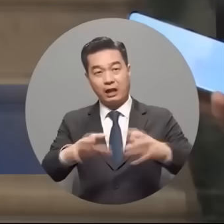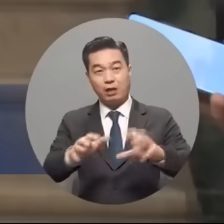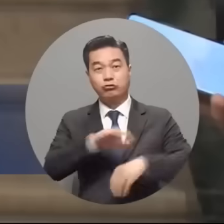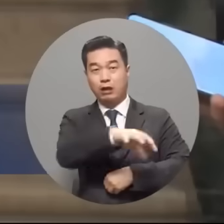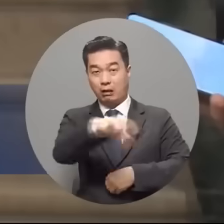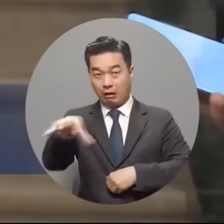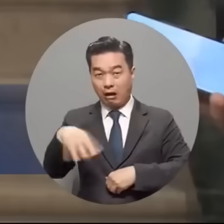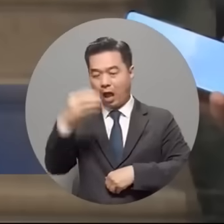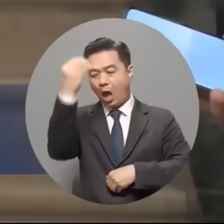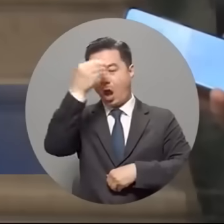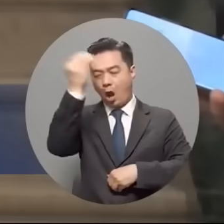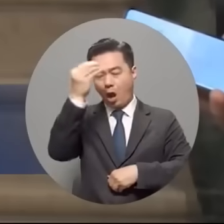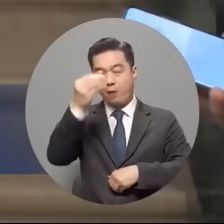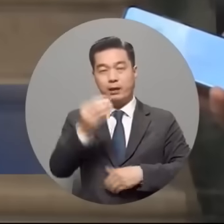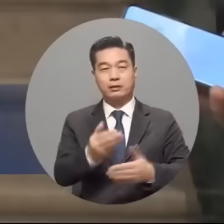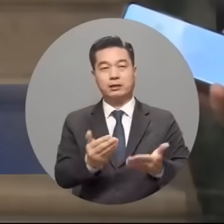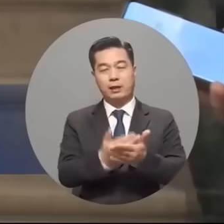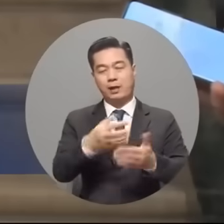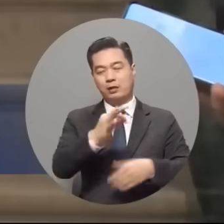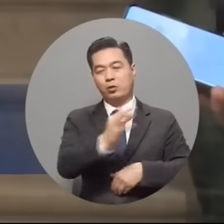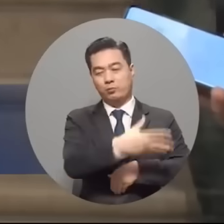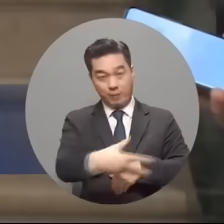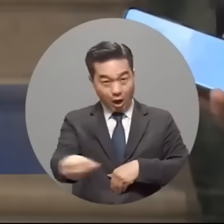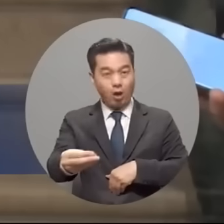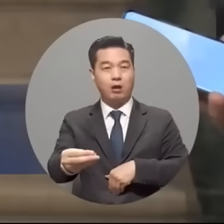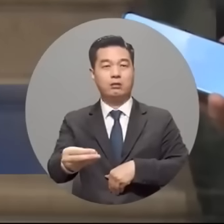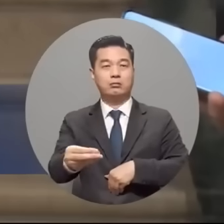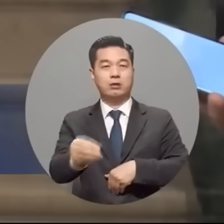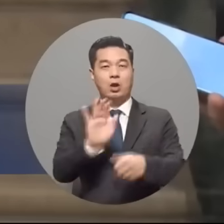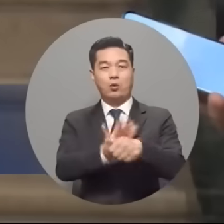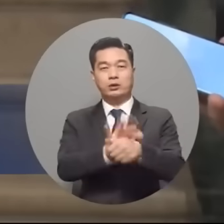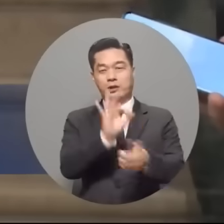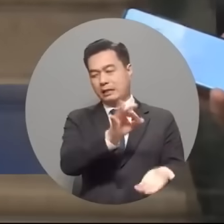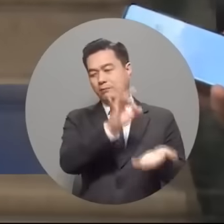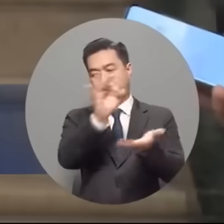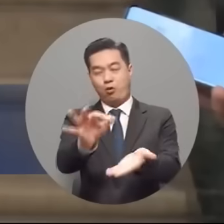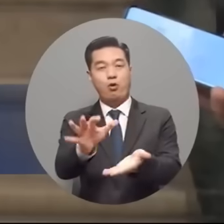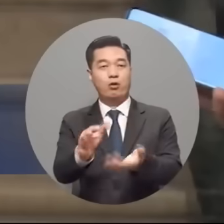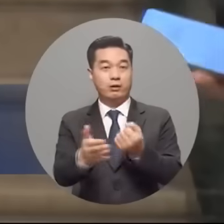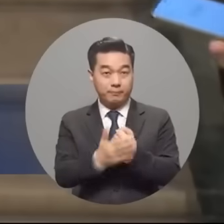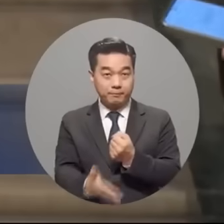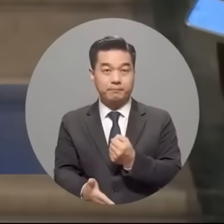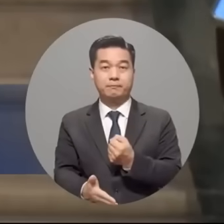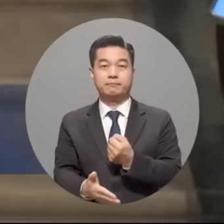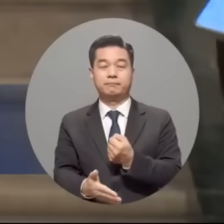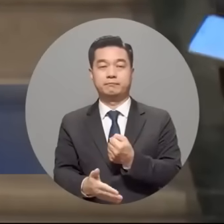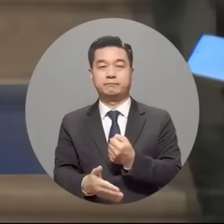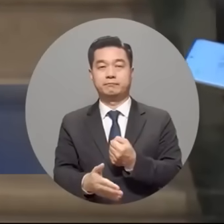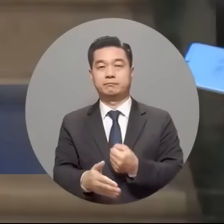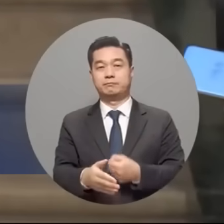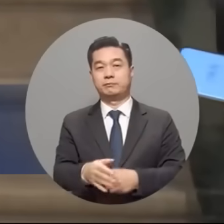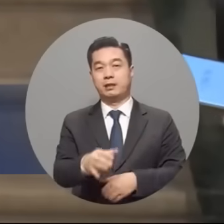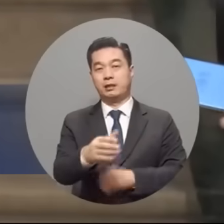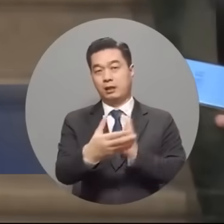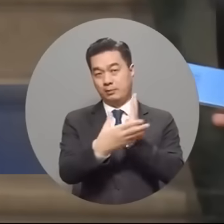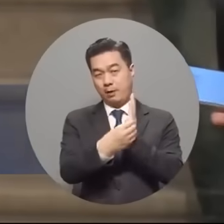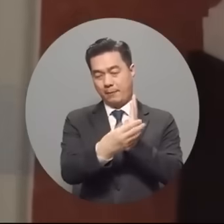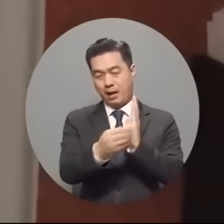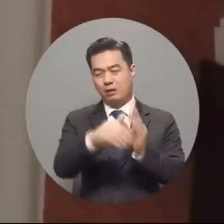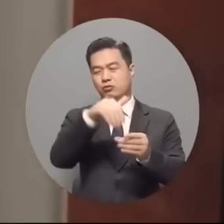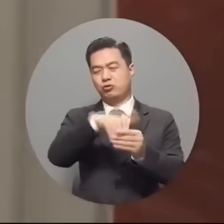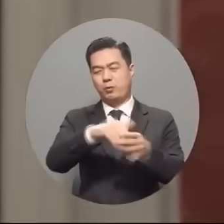천문학적 개발 차관과 원조 기금을 주는 역할을 함으로 인해서 금전적인 투표가